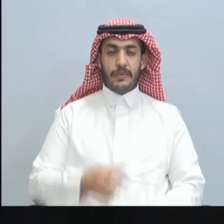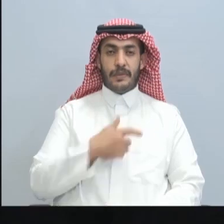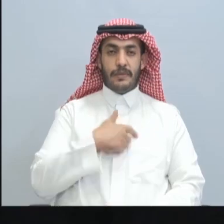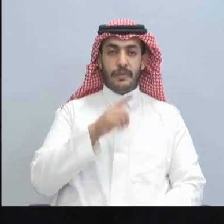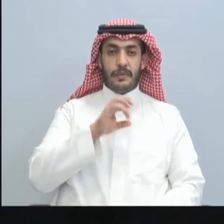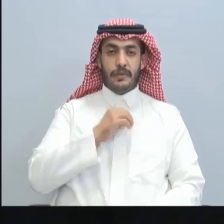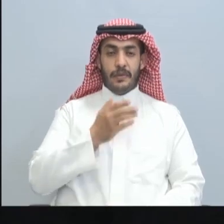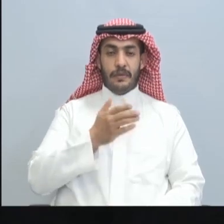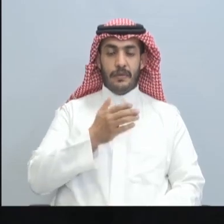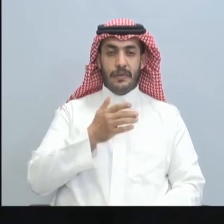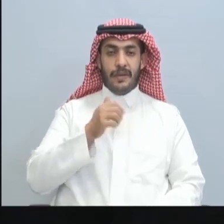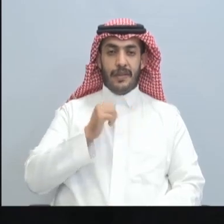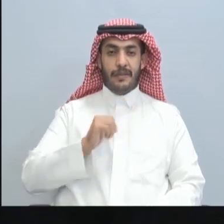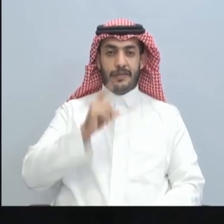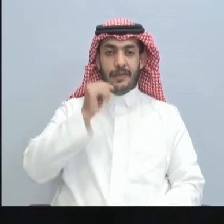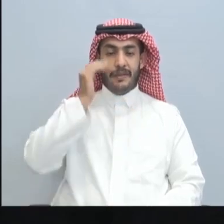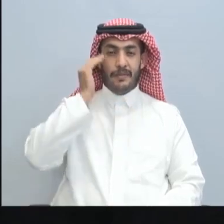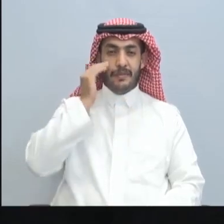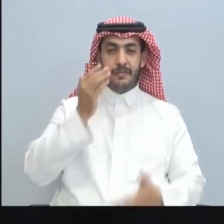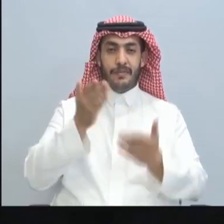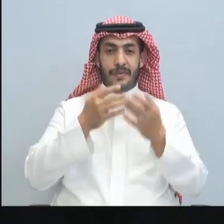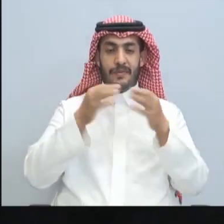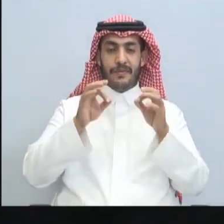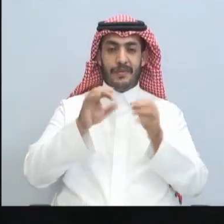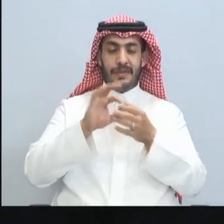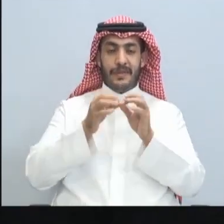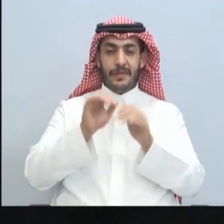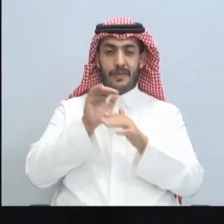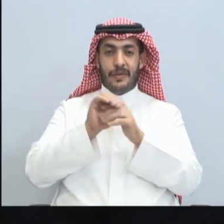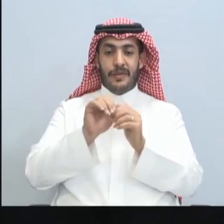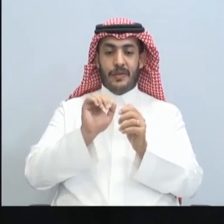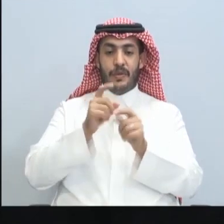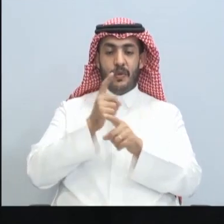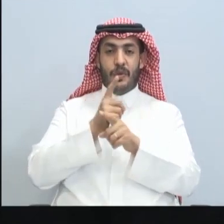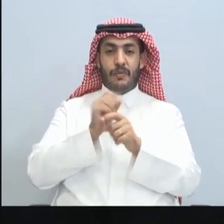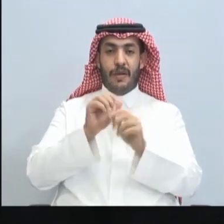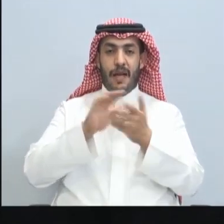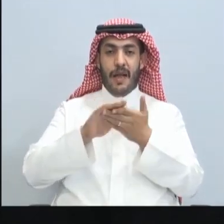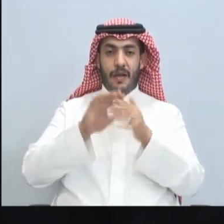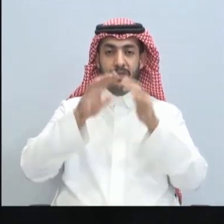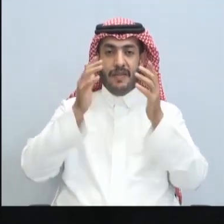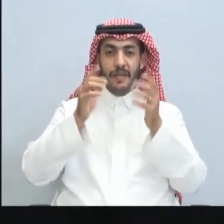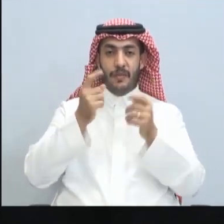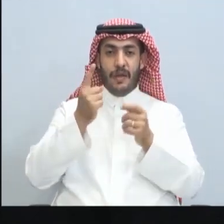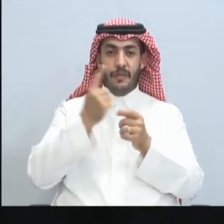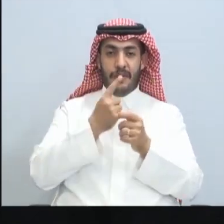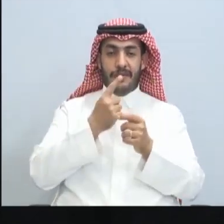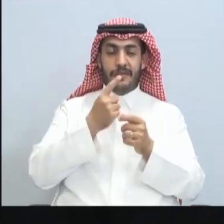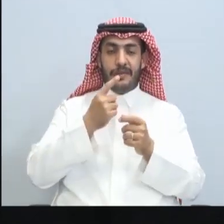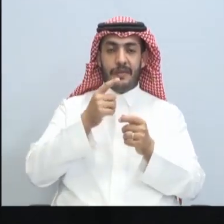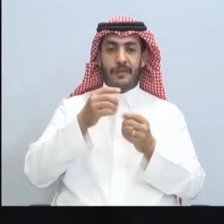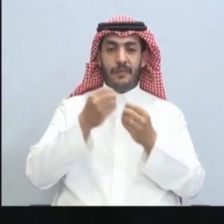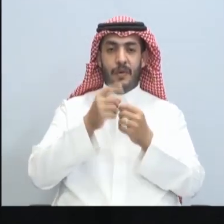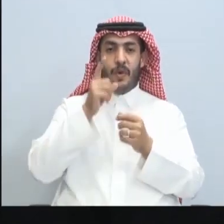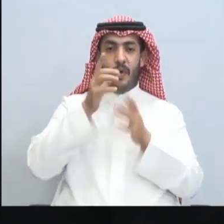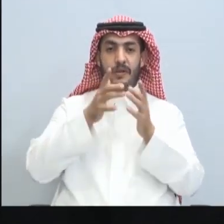بسم الله الرحمن الرحيم اعزائي الطلبه مرحبا بكم في سلسله دروس ماده علوم الارض والفضاء واحد واحد